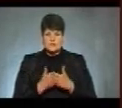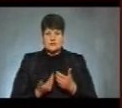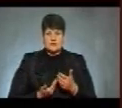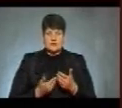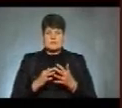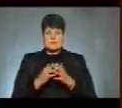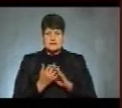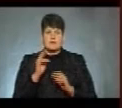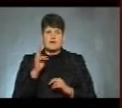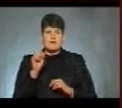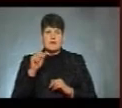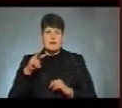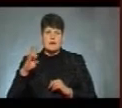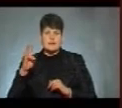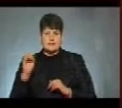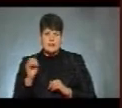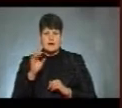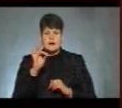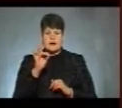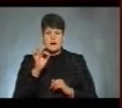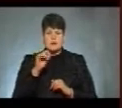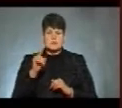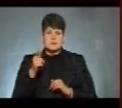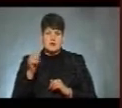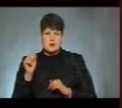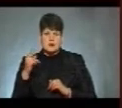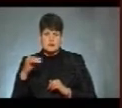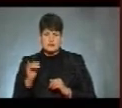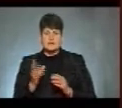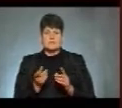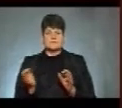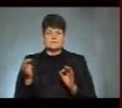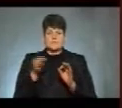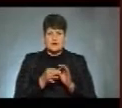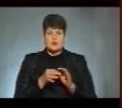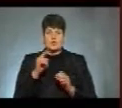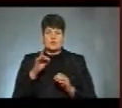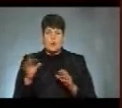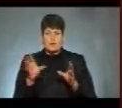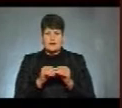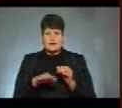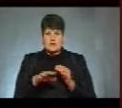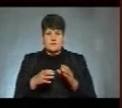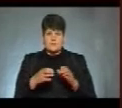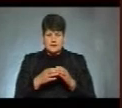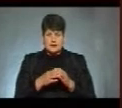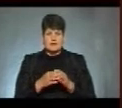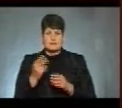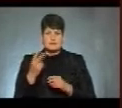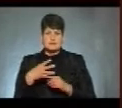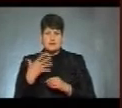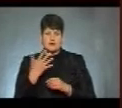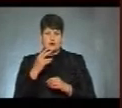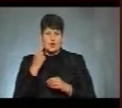Кальне та Розгадів, які належать до Зборівської об'єднаної територіальної громади. Комісія здійснила опис збитків 29 квітня,